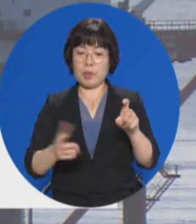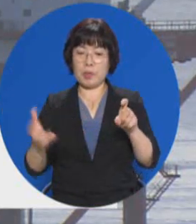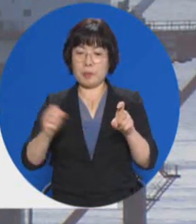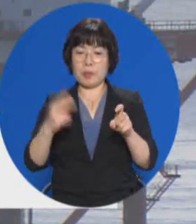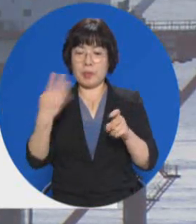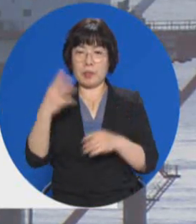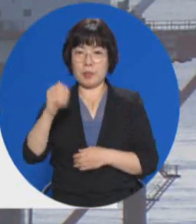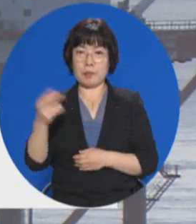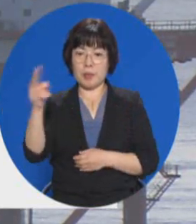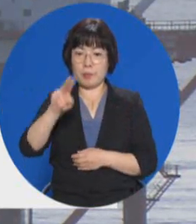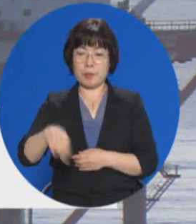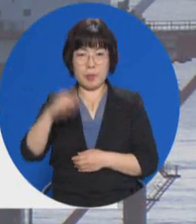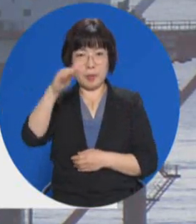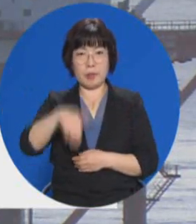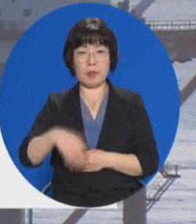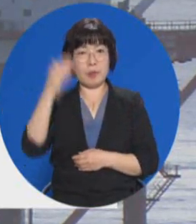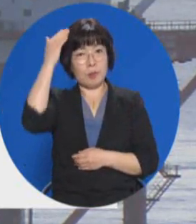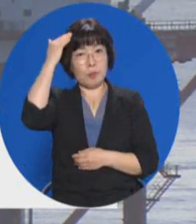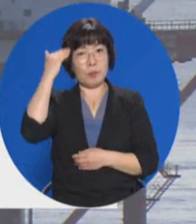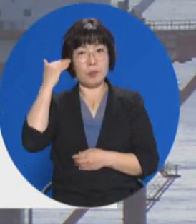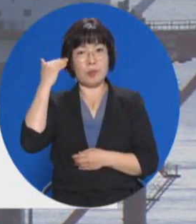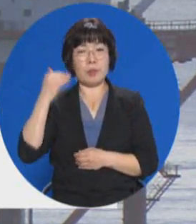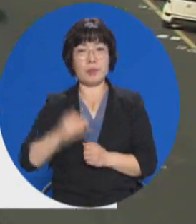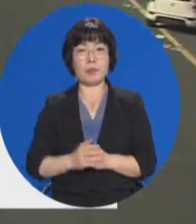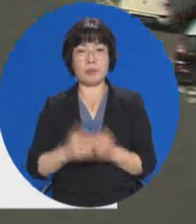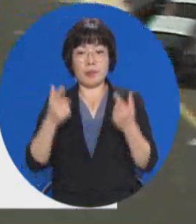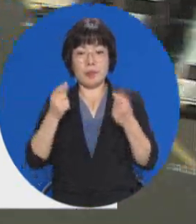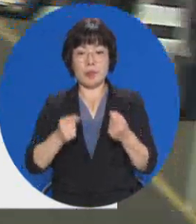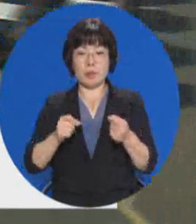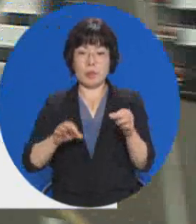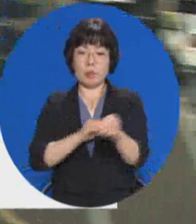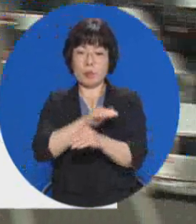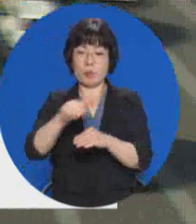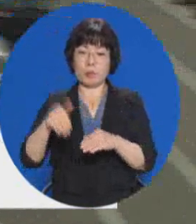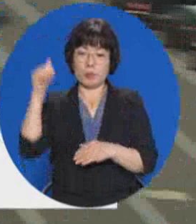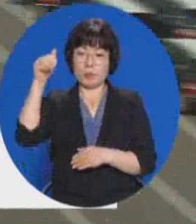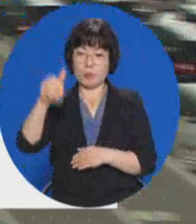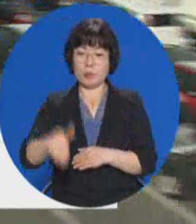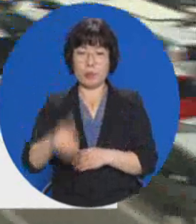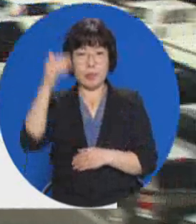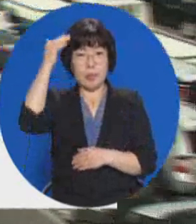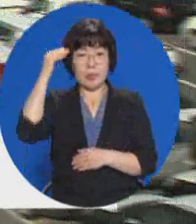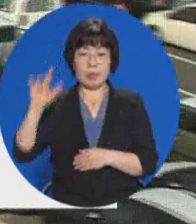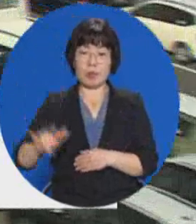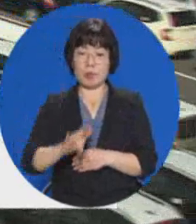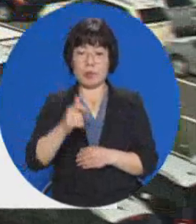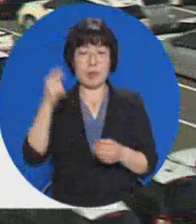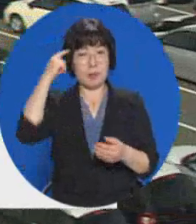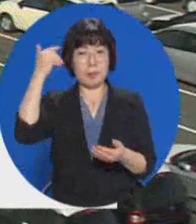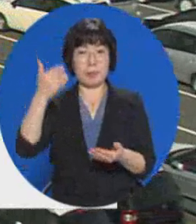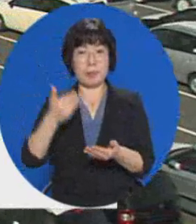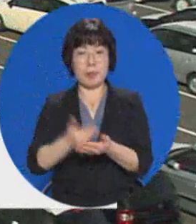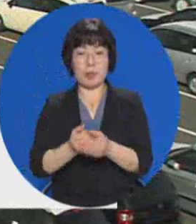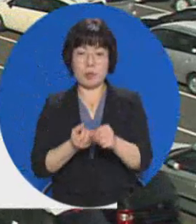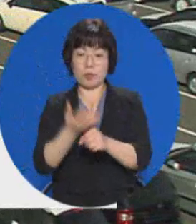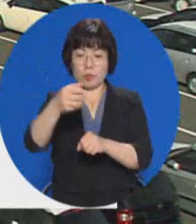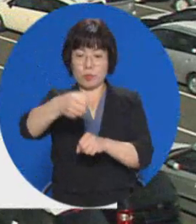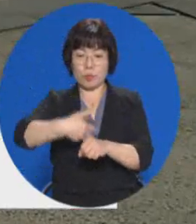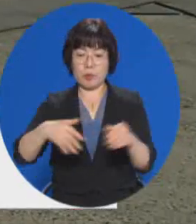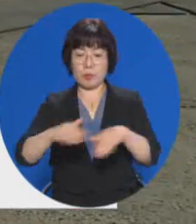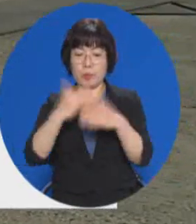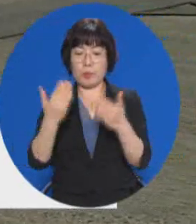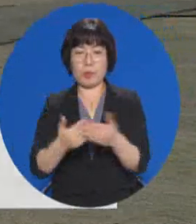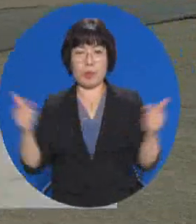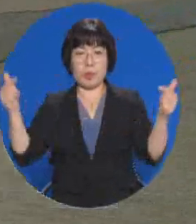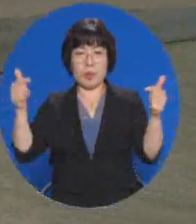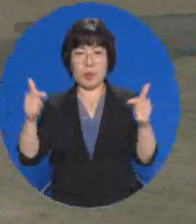달러의 흑자를 기록했습니다. 이처럼 불황형 흑자를 기록한 건 코로나19 충격으로 수출은 물론 수입이 크게